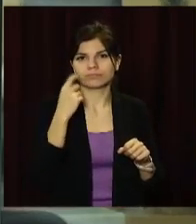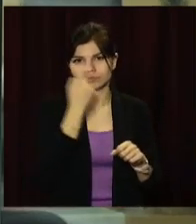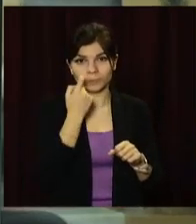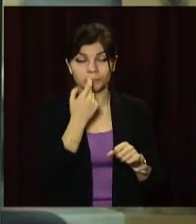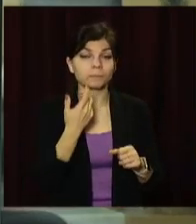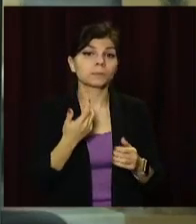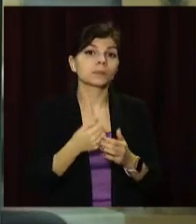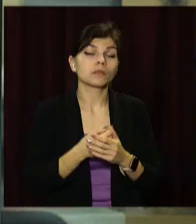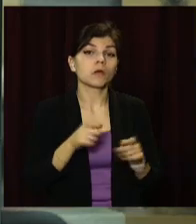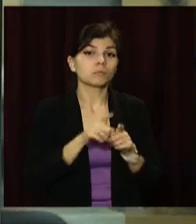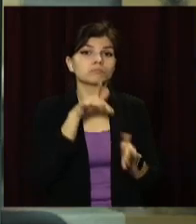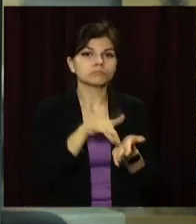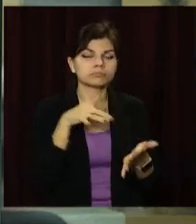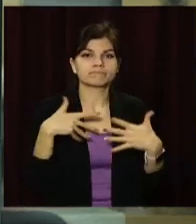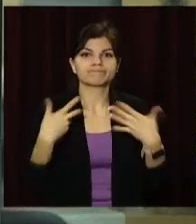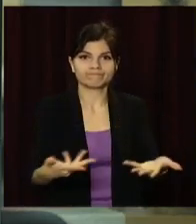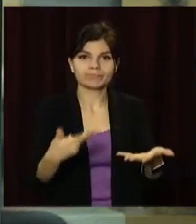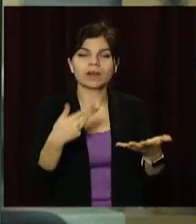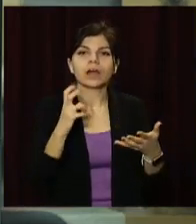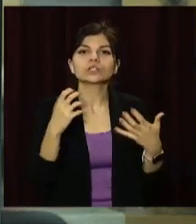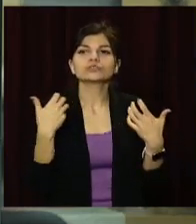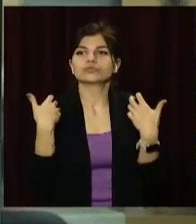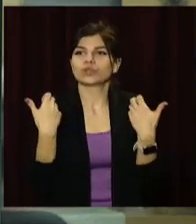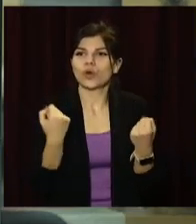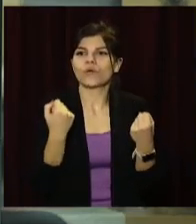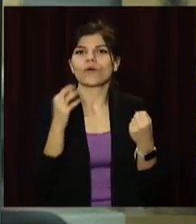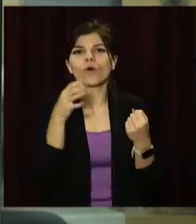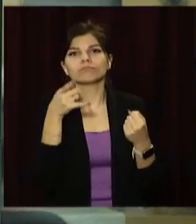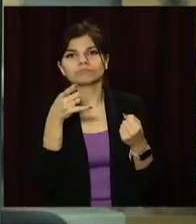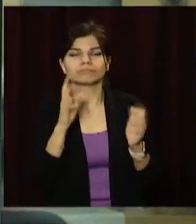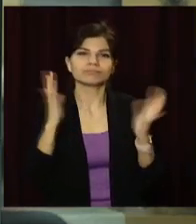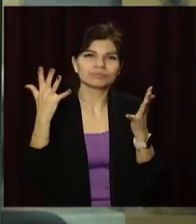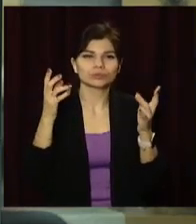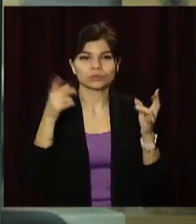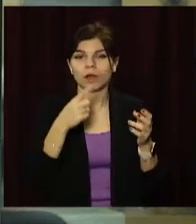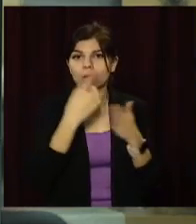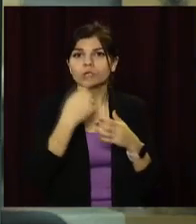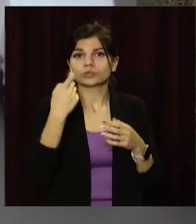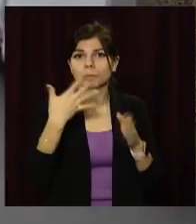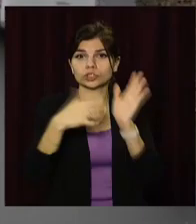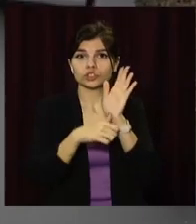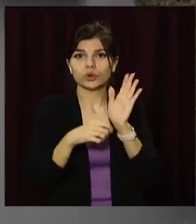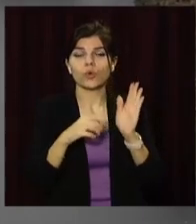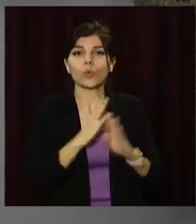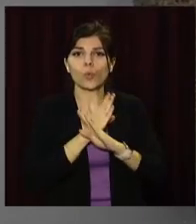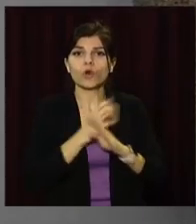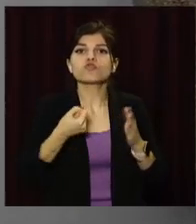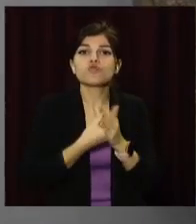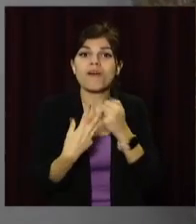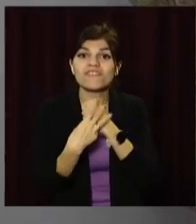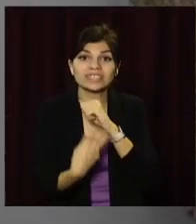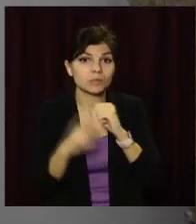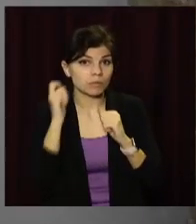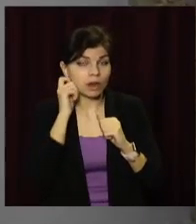з вини нетверезих водіїв. Такі дані оприлюднив Центр громадського здоров'я. Торік у дорожньо-транспортних пригодах загинули